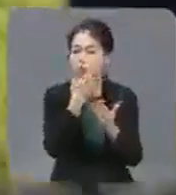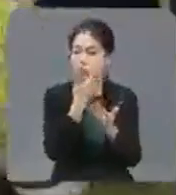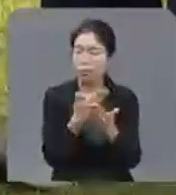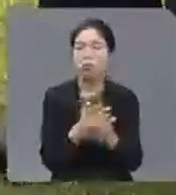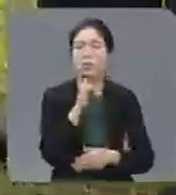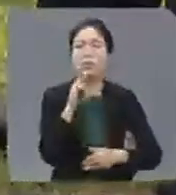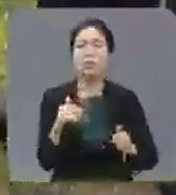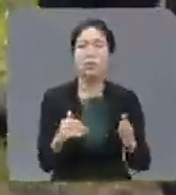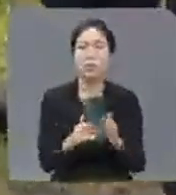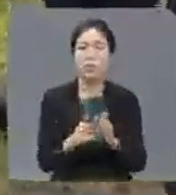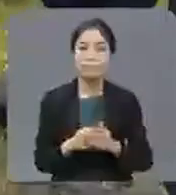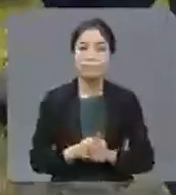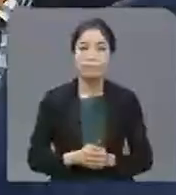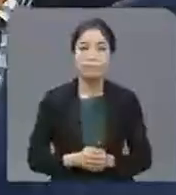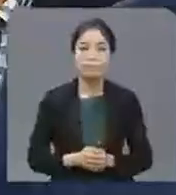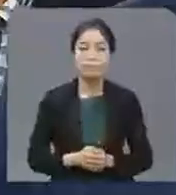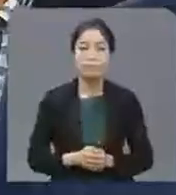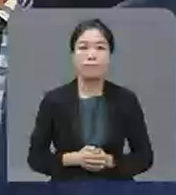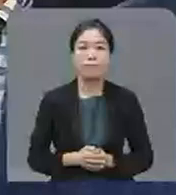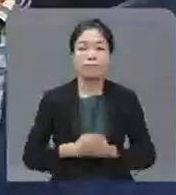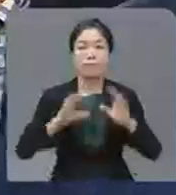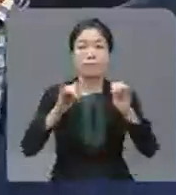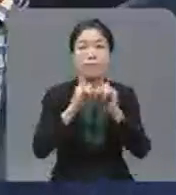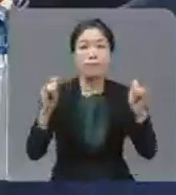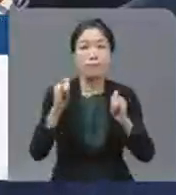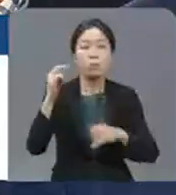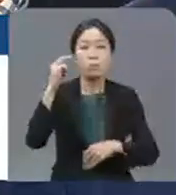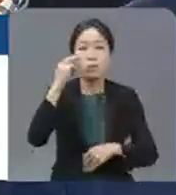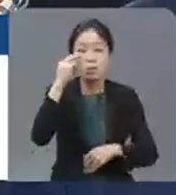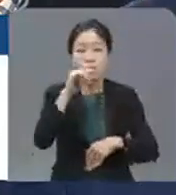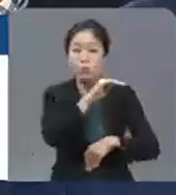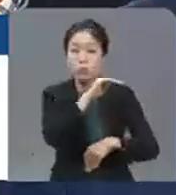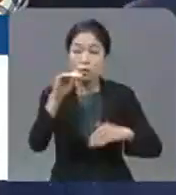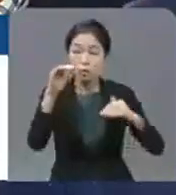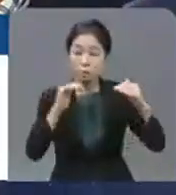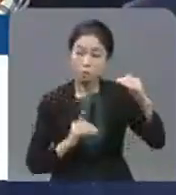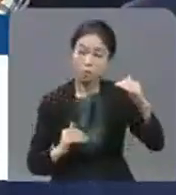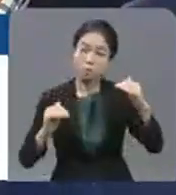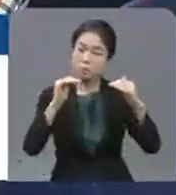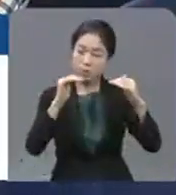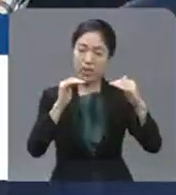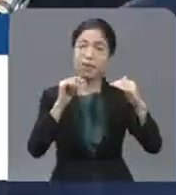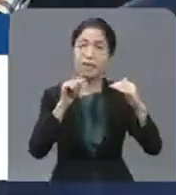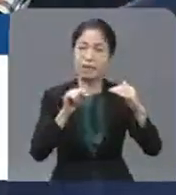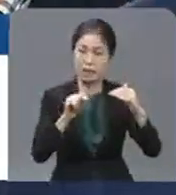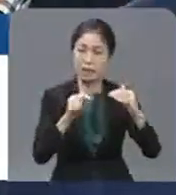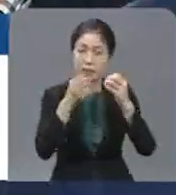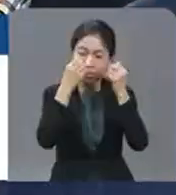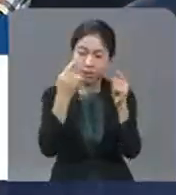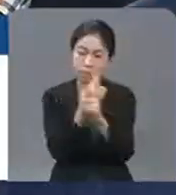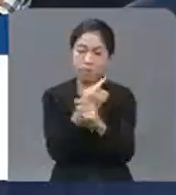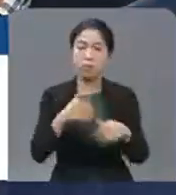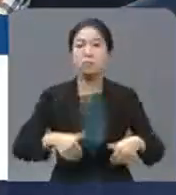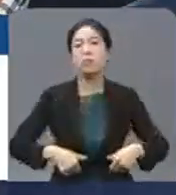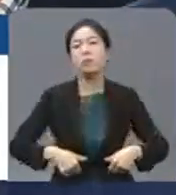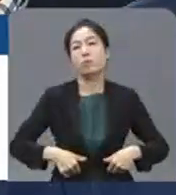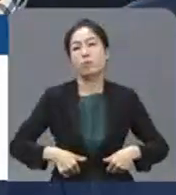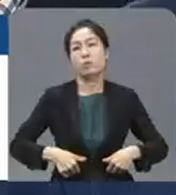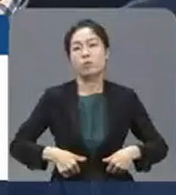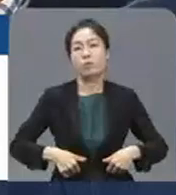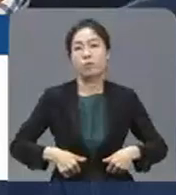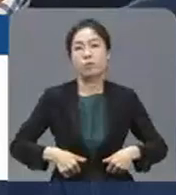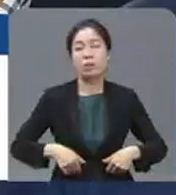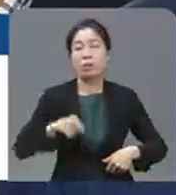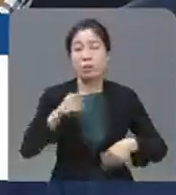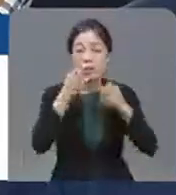한다고 강조했습니다 국민의 눈높이가 눈높이에 맞는 혁신이 되어야 합니다 그런